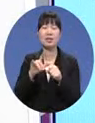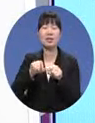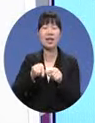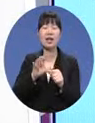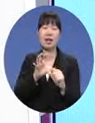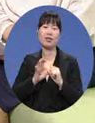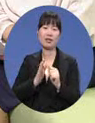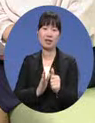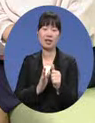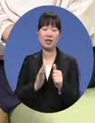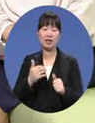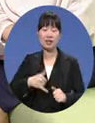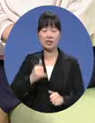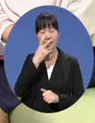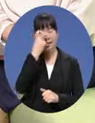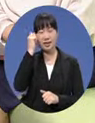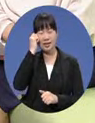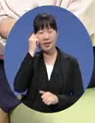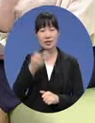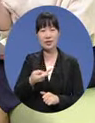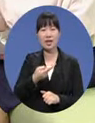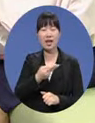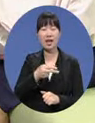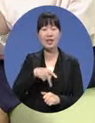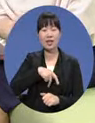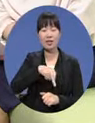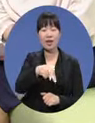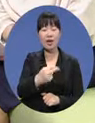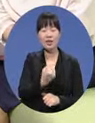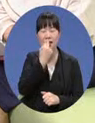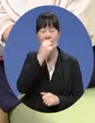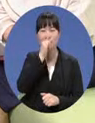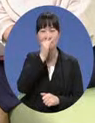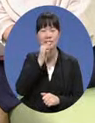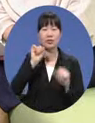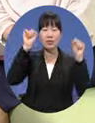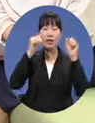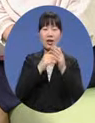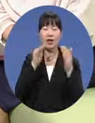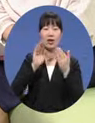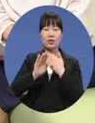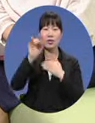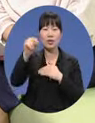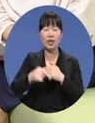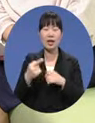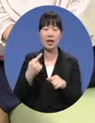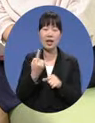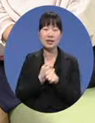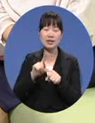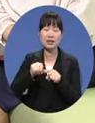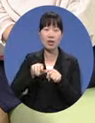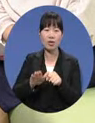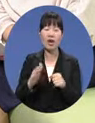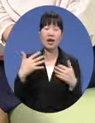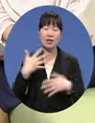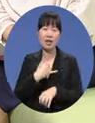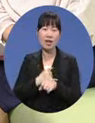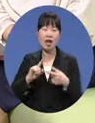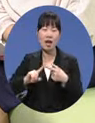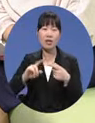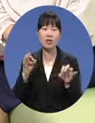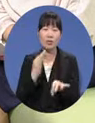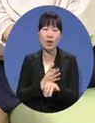활용하세요. 애들 좀 잘 때쯤 우리는 둘이 밤에 유산소 운동 나가서 했다가 와서 한 시간 차고 간단히 하고 그때 테스토스테론이 팍